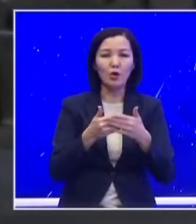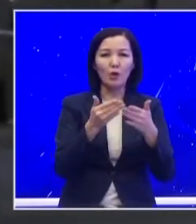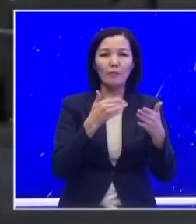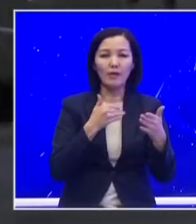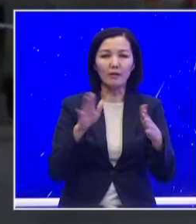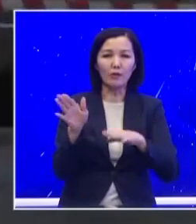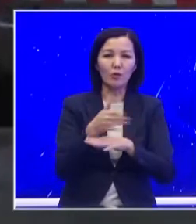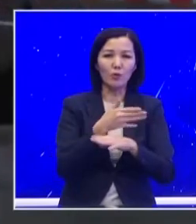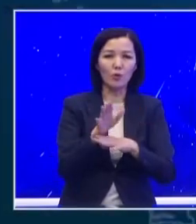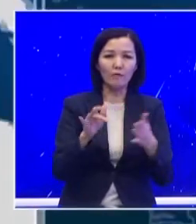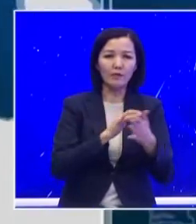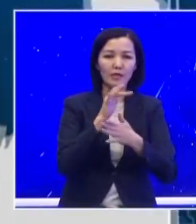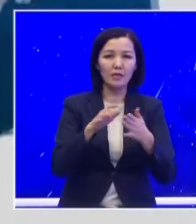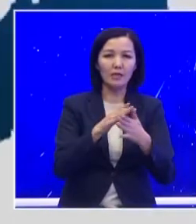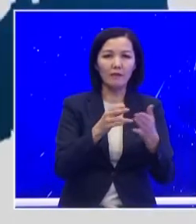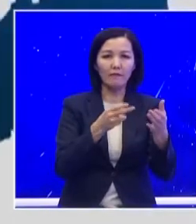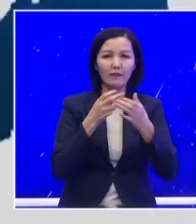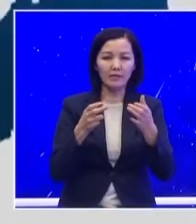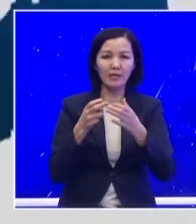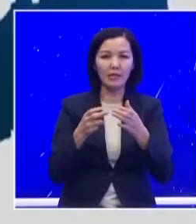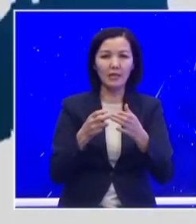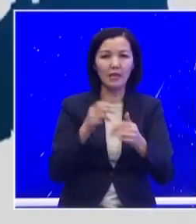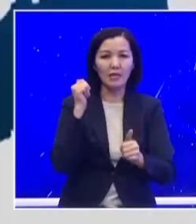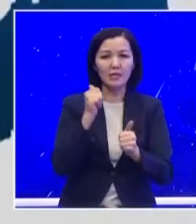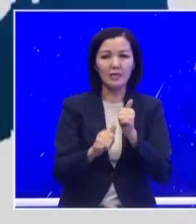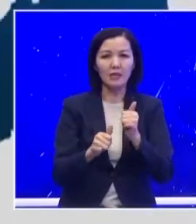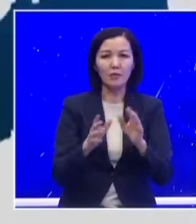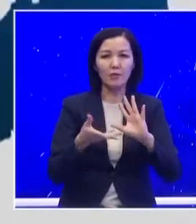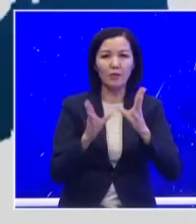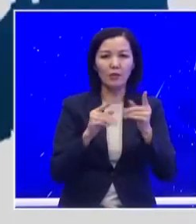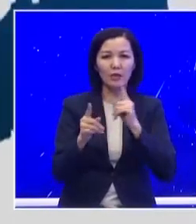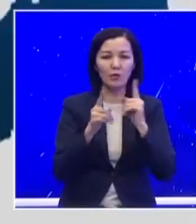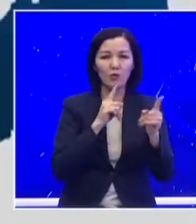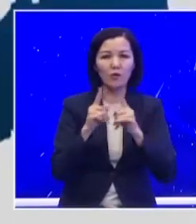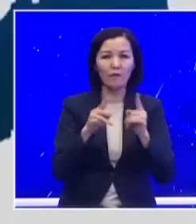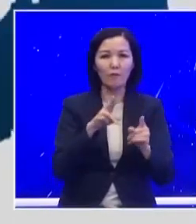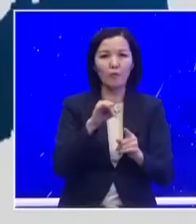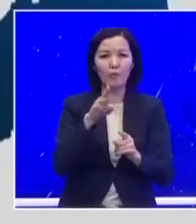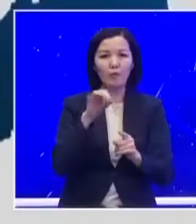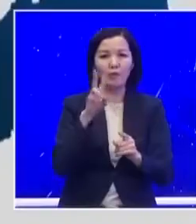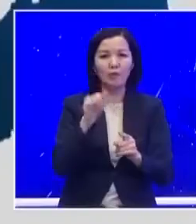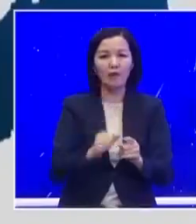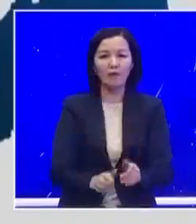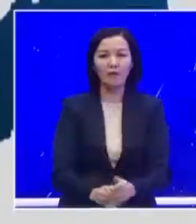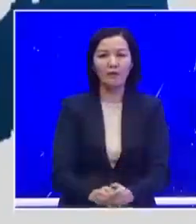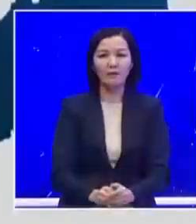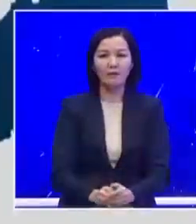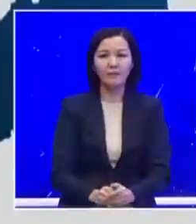гул в центре города. Выстрелы разорвали через считанные часы после итоговой пресс-конференции Владимира Путина.